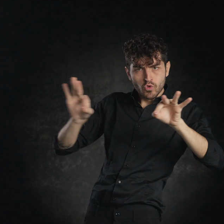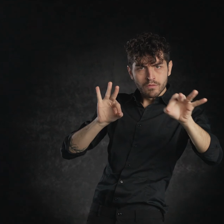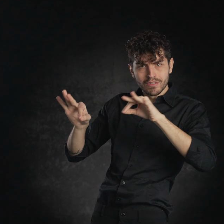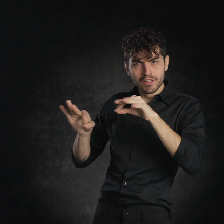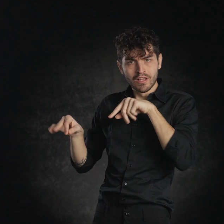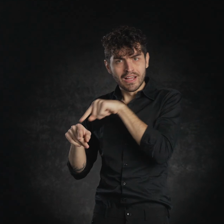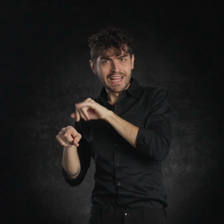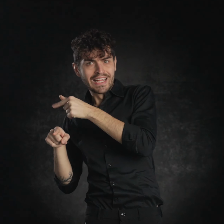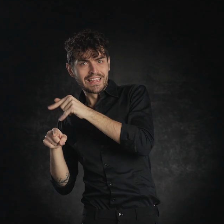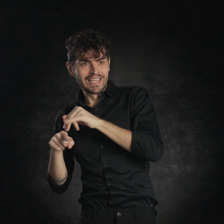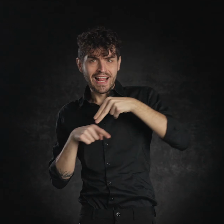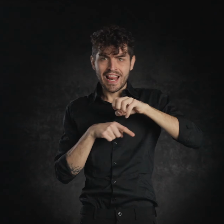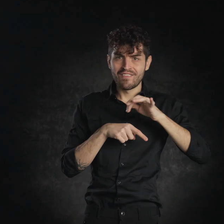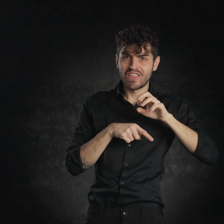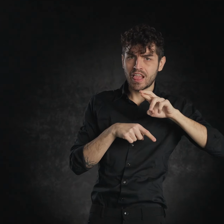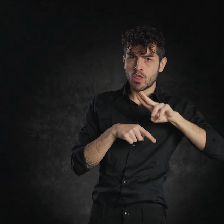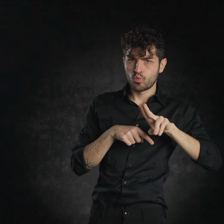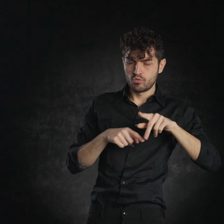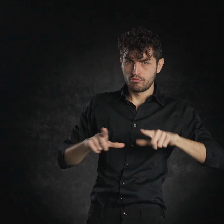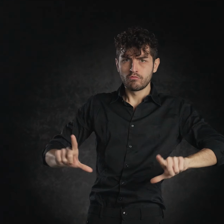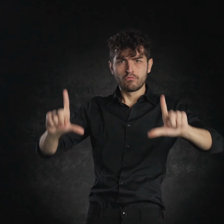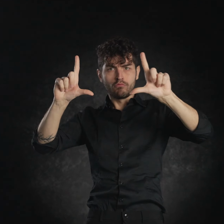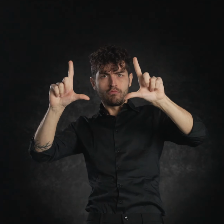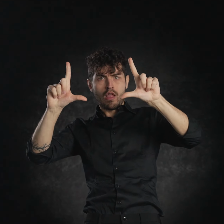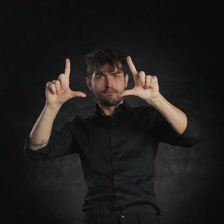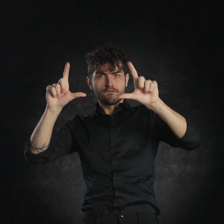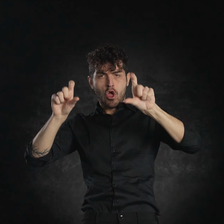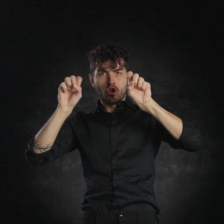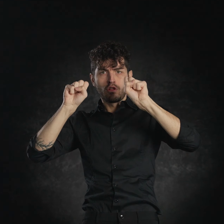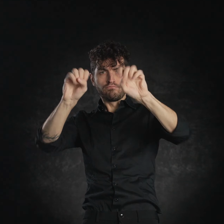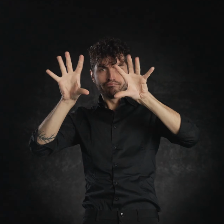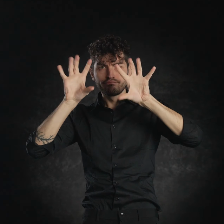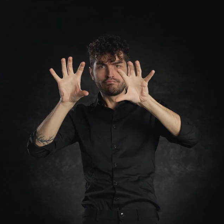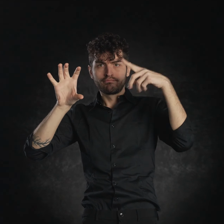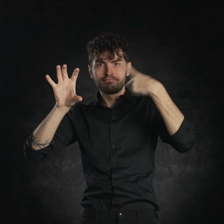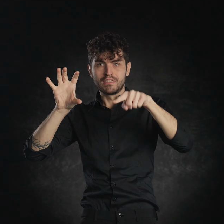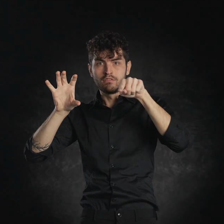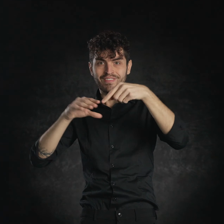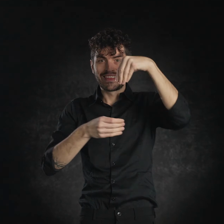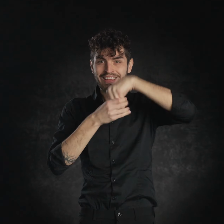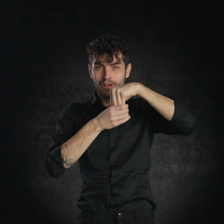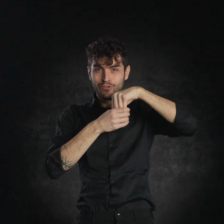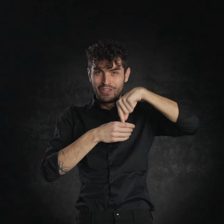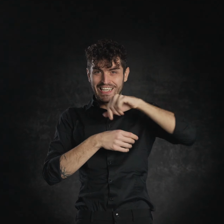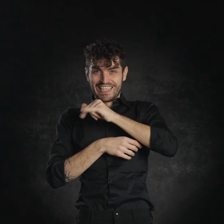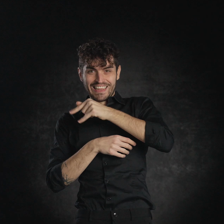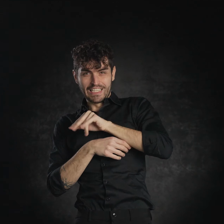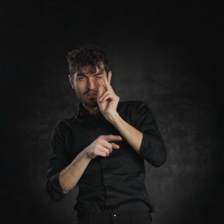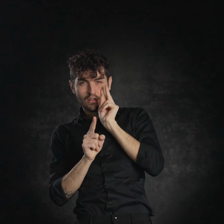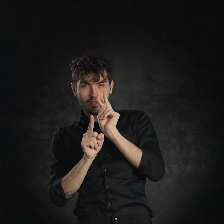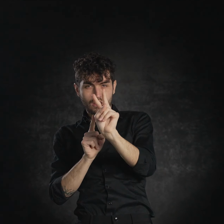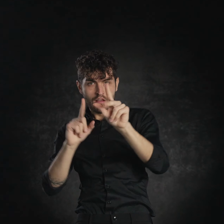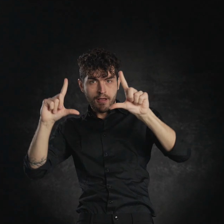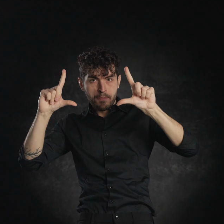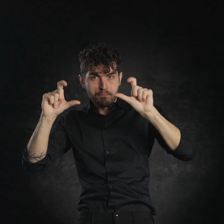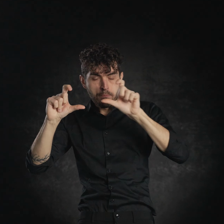presso la tomba di itin eferu proprio dal punto in cui la cappella di Viera fecero una